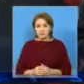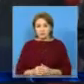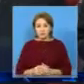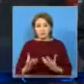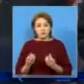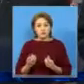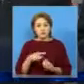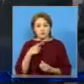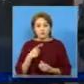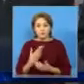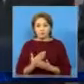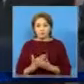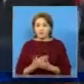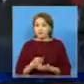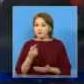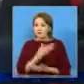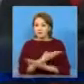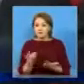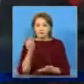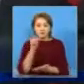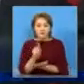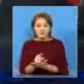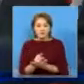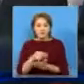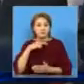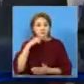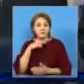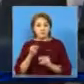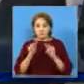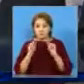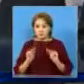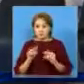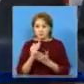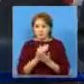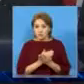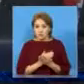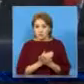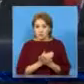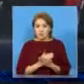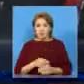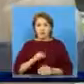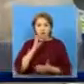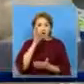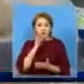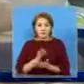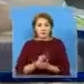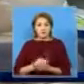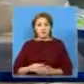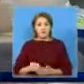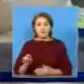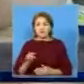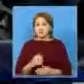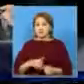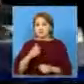еще раз, вы должны здесь показывать пример честности, порядочности, ответственности. А в райцентре